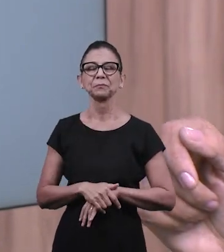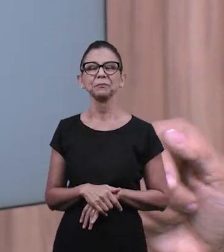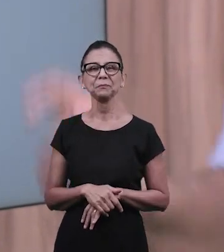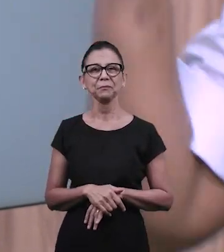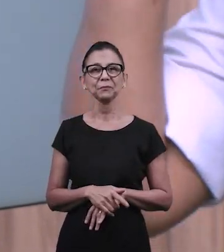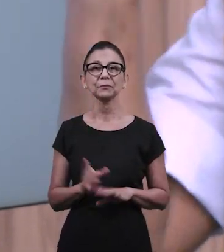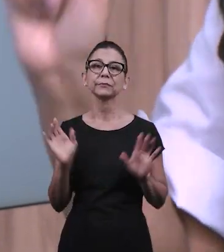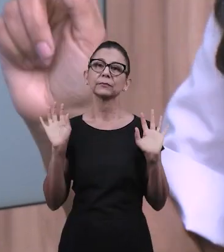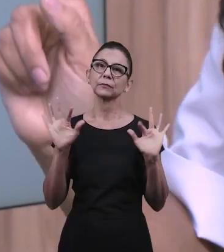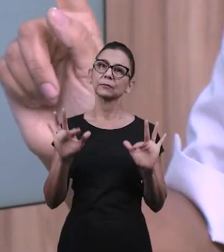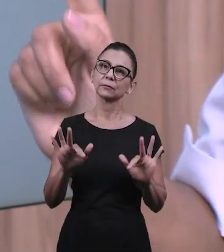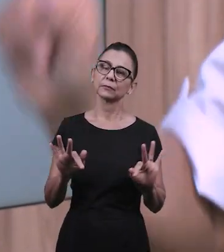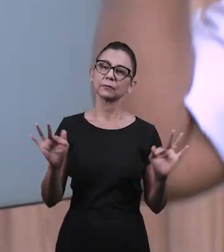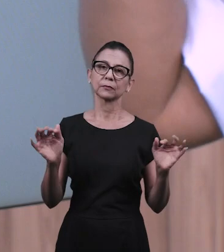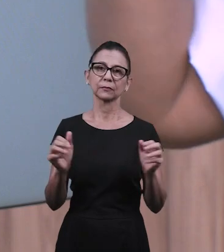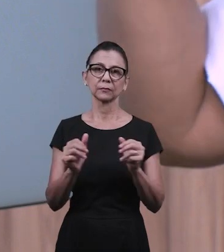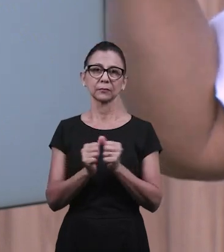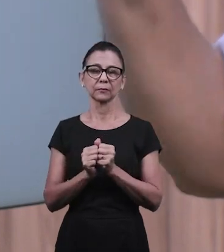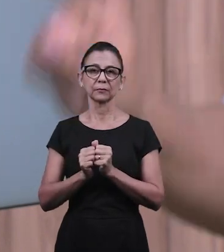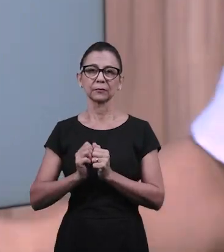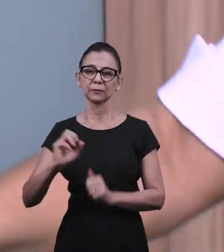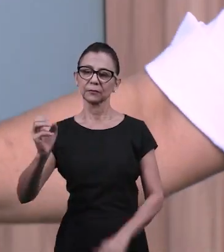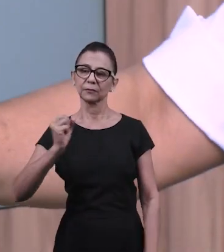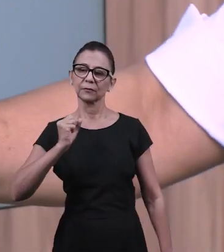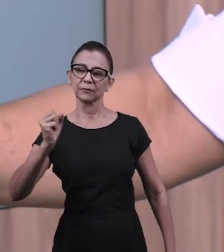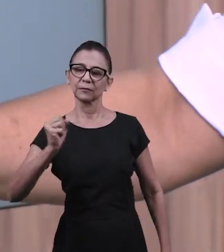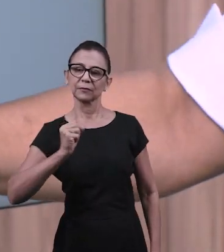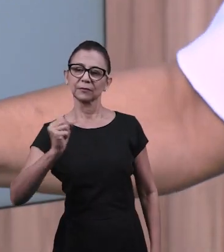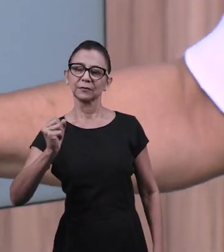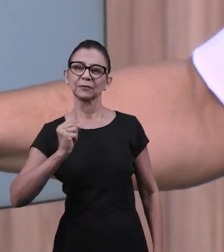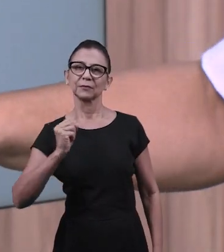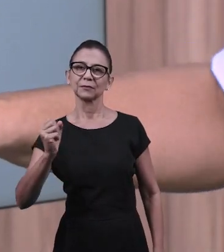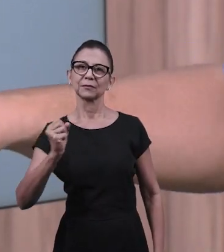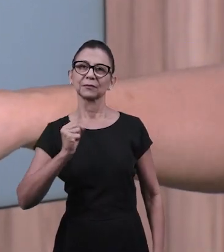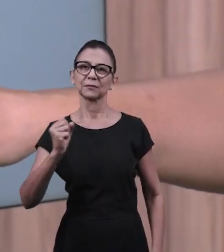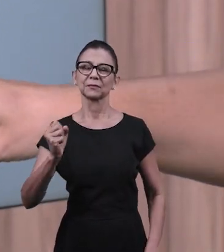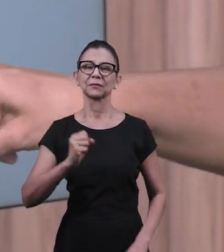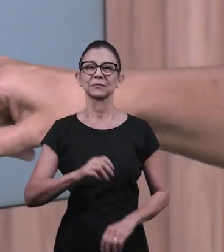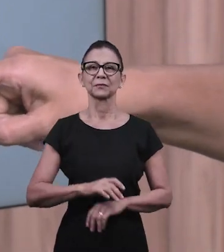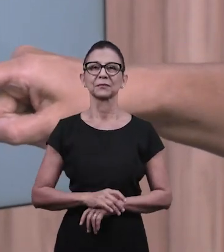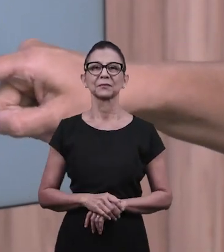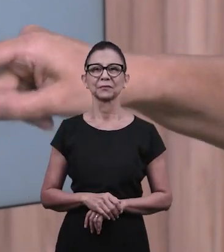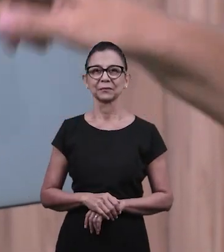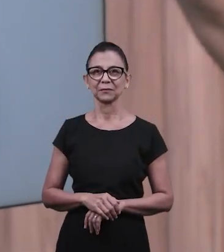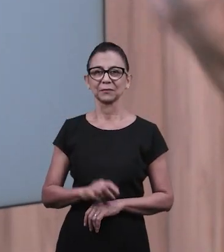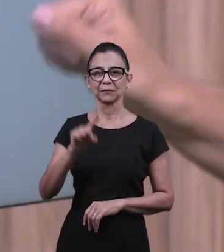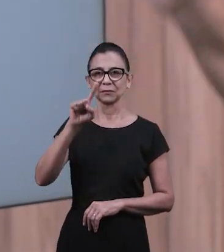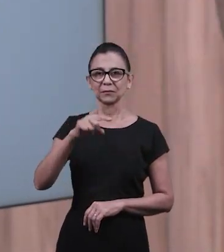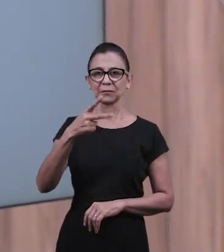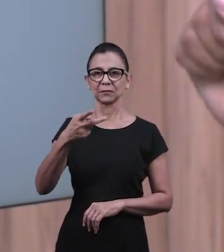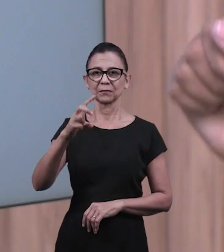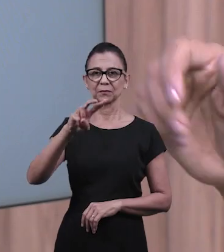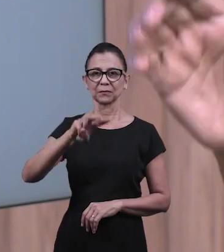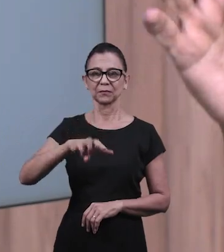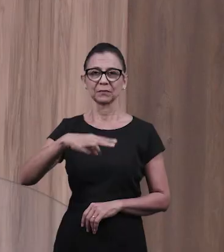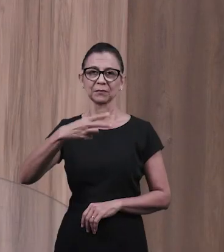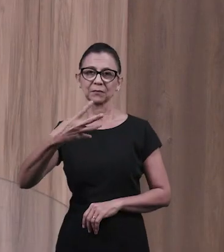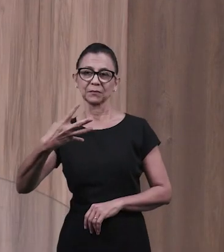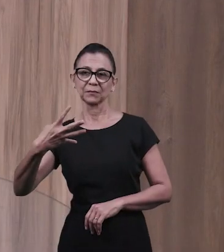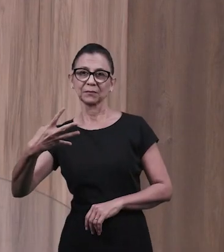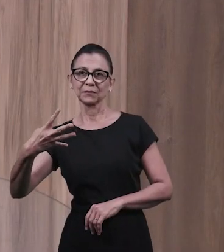montrer. Et à la fin, ensemble avec le choucalhou, on va retenir